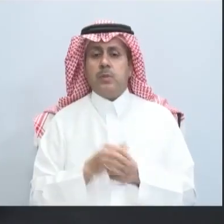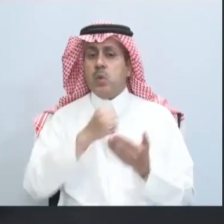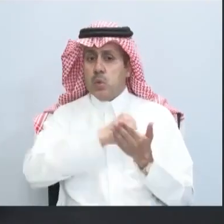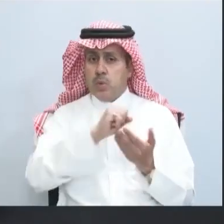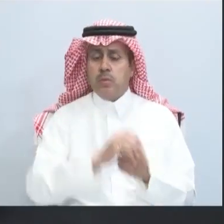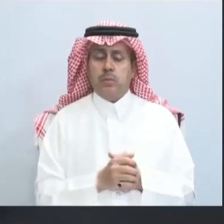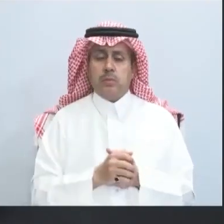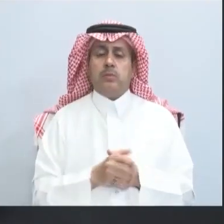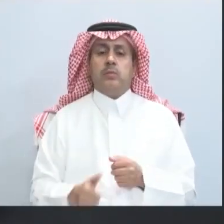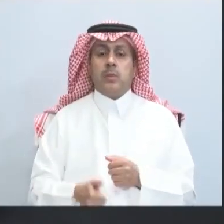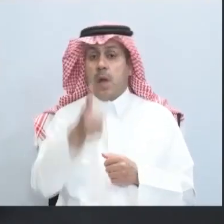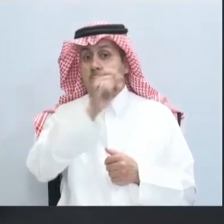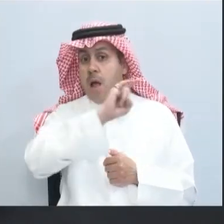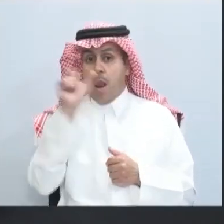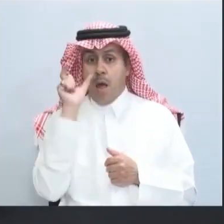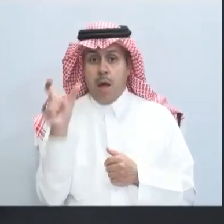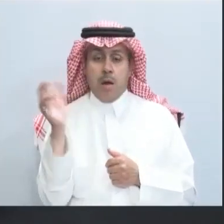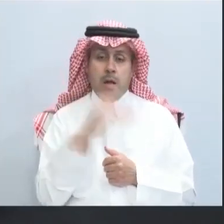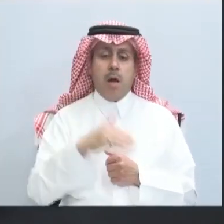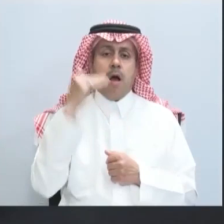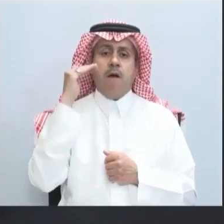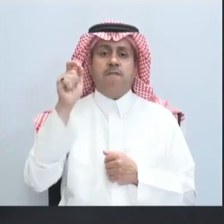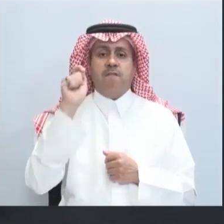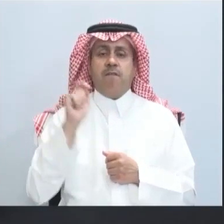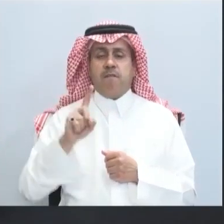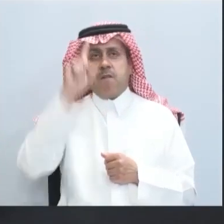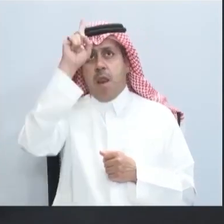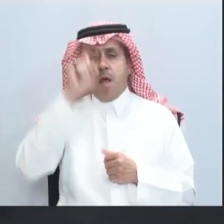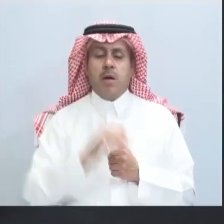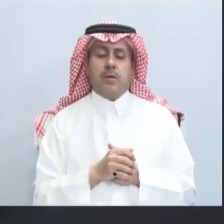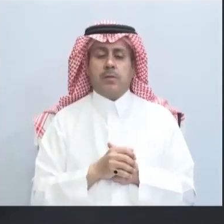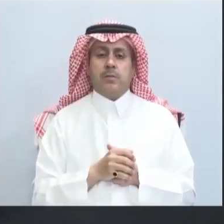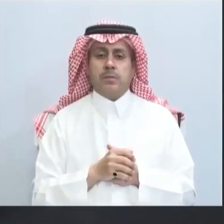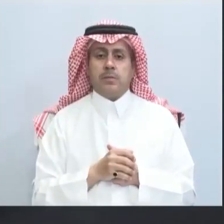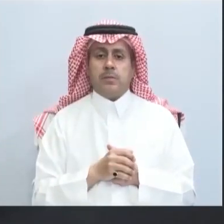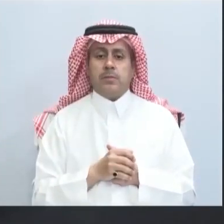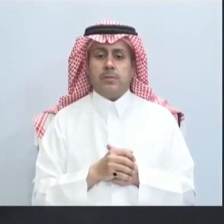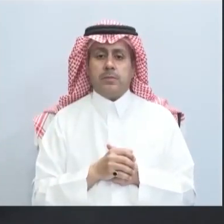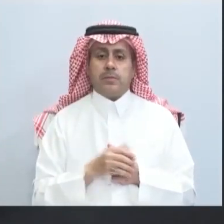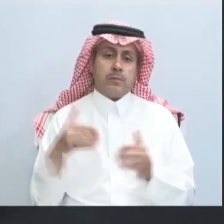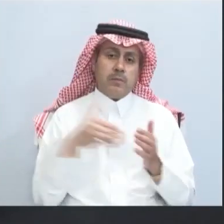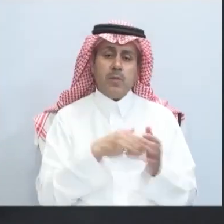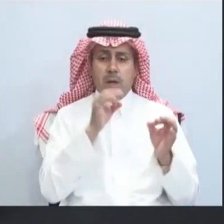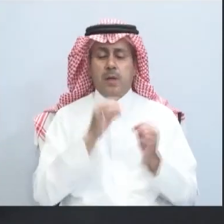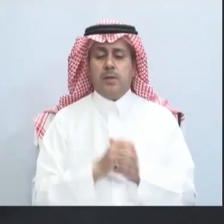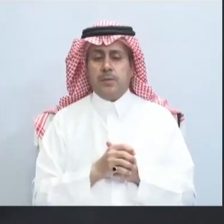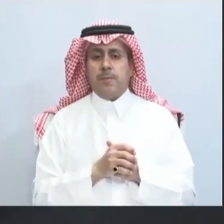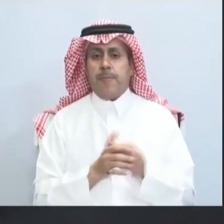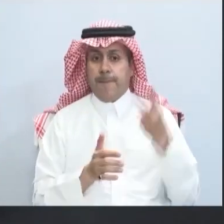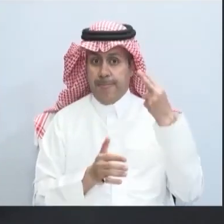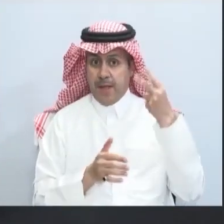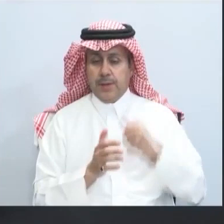خفف الله عنكم اذا قد نسخ الامر السابق كذلك النقطه الثانيه مما يفيد ان ذلك النص